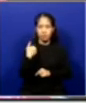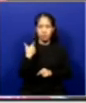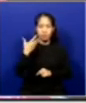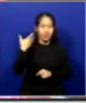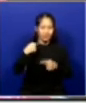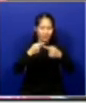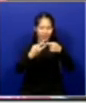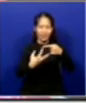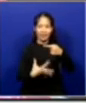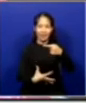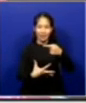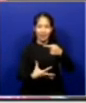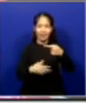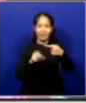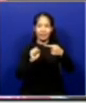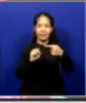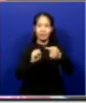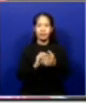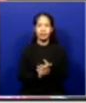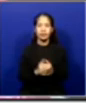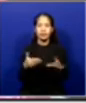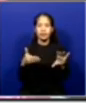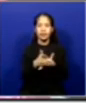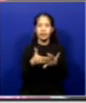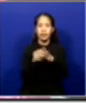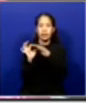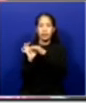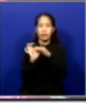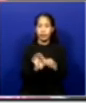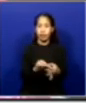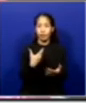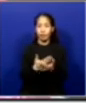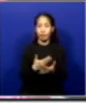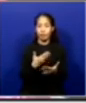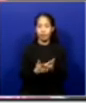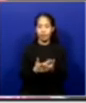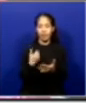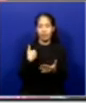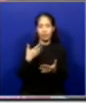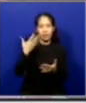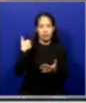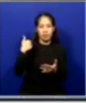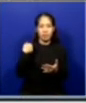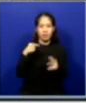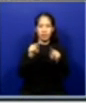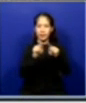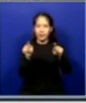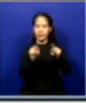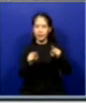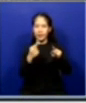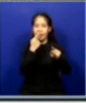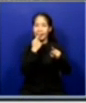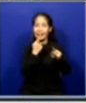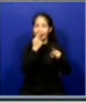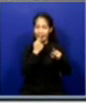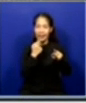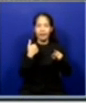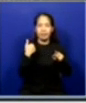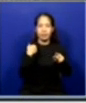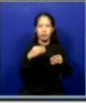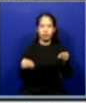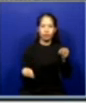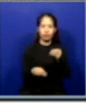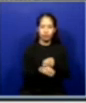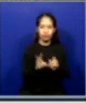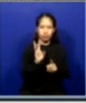ครู่นี้สไลด์ในเรื่องของซอฟท์โลนนะคะที่ขีดแดงๆมีข้อ5เนี่ยดิฉันมีข้อ6ว่า